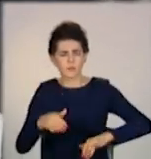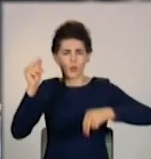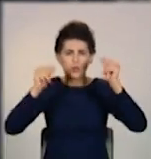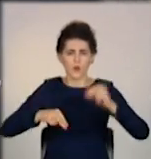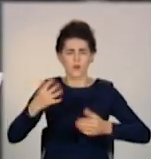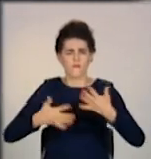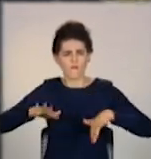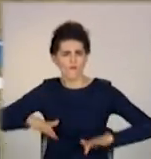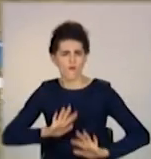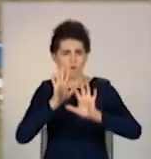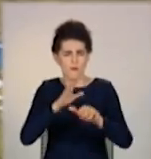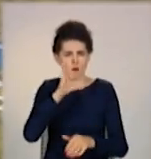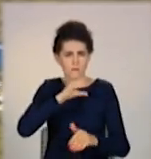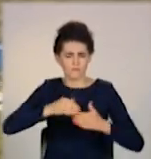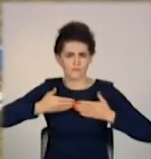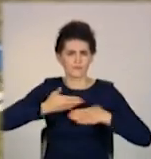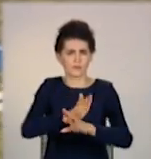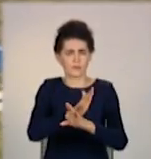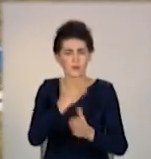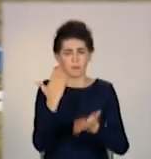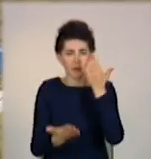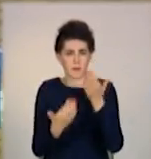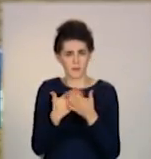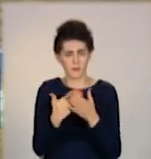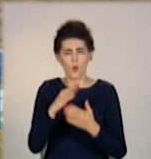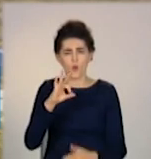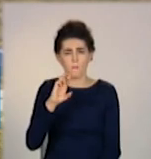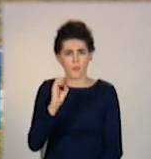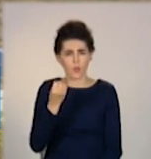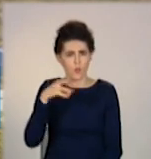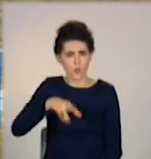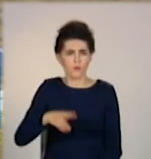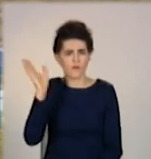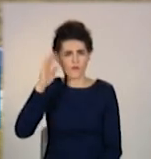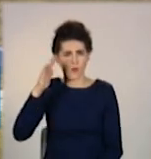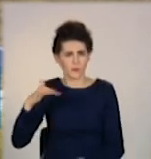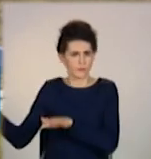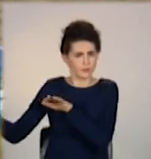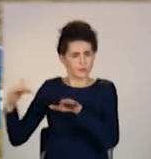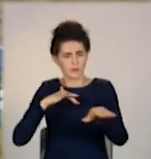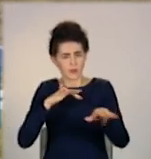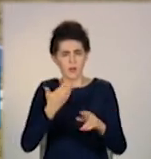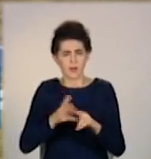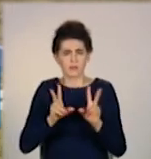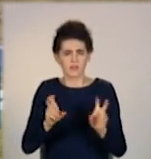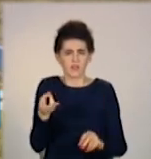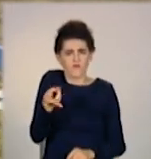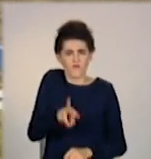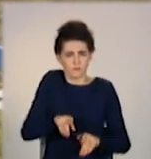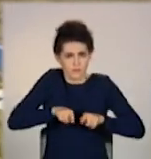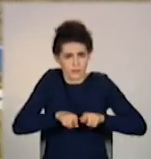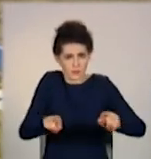не витримати. Якщо весь об'єм прудов, которые идут по двум водоразделам